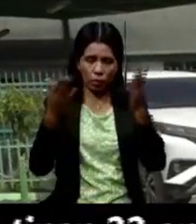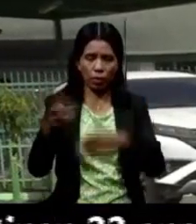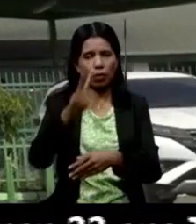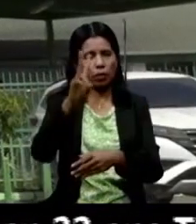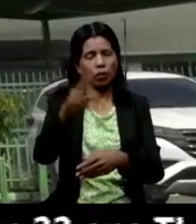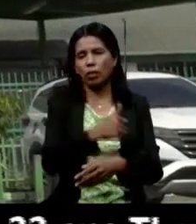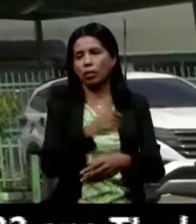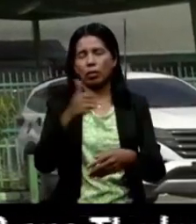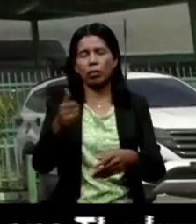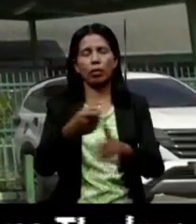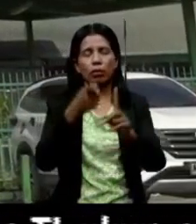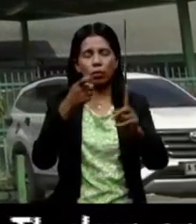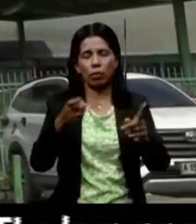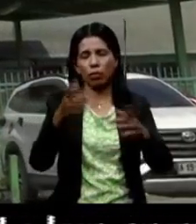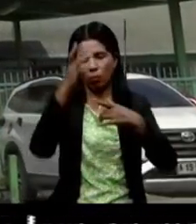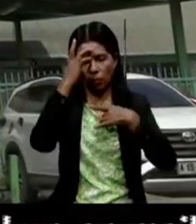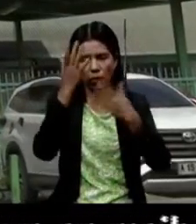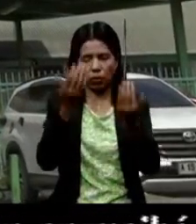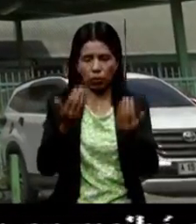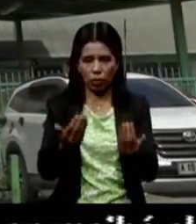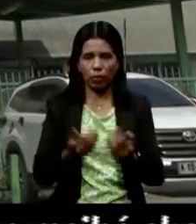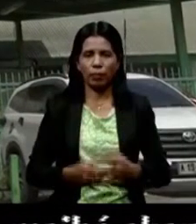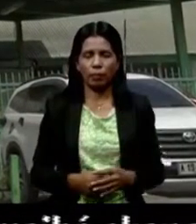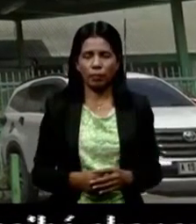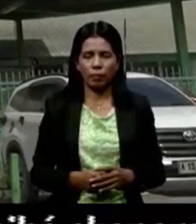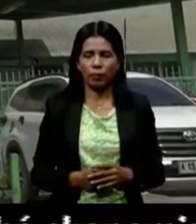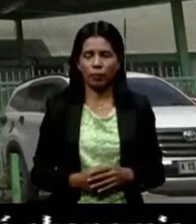nang rua seluk ne mai ho kondisam grave ona. Bendito Abadi, Azinya Lola, ZMN.